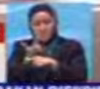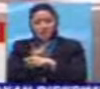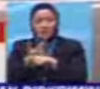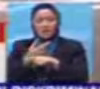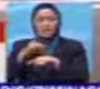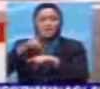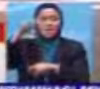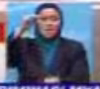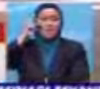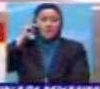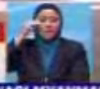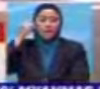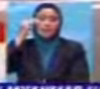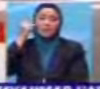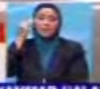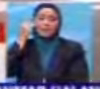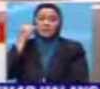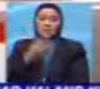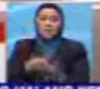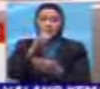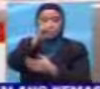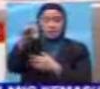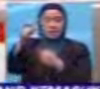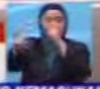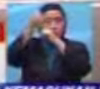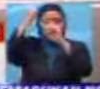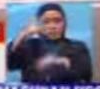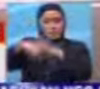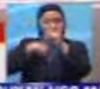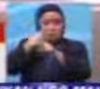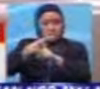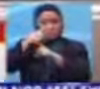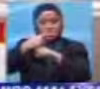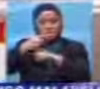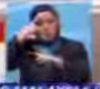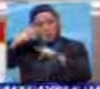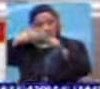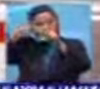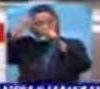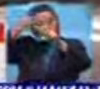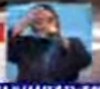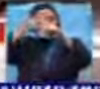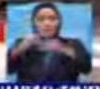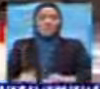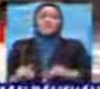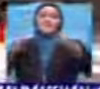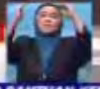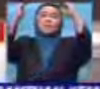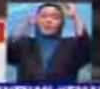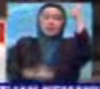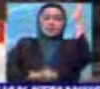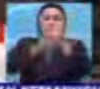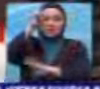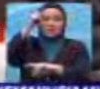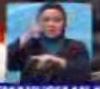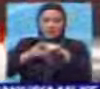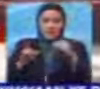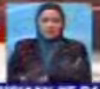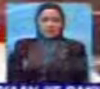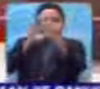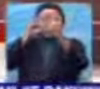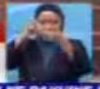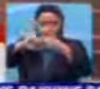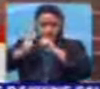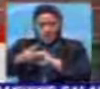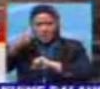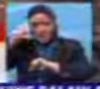juara dunia Eric Morales dalam usaha mengejar cita-cita untuk mara ke peringkat yang lebih tinggi. Selepas berdepan masalah mendapatkan visa untuk